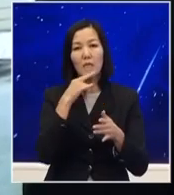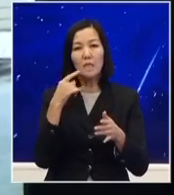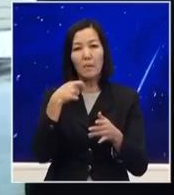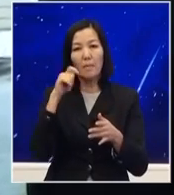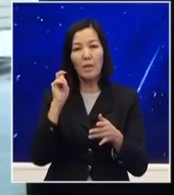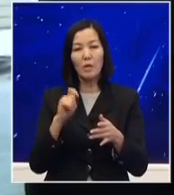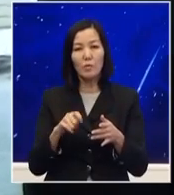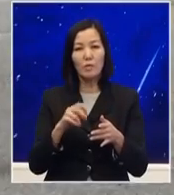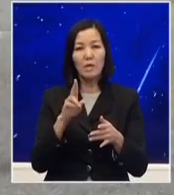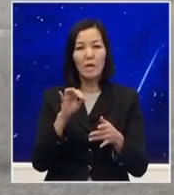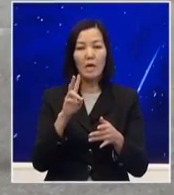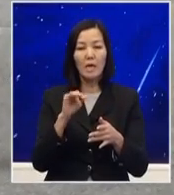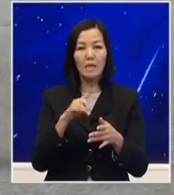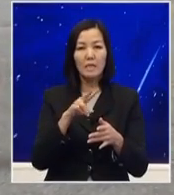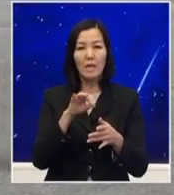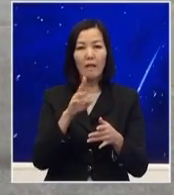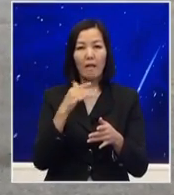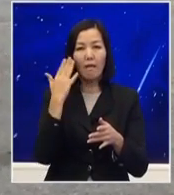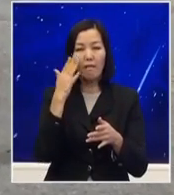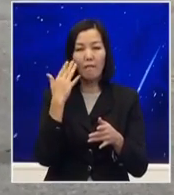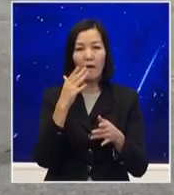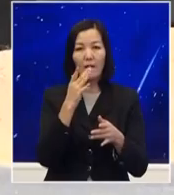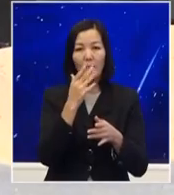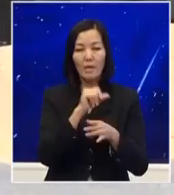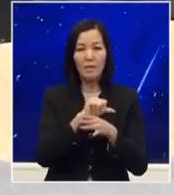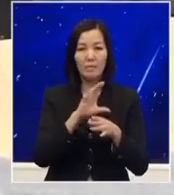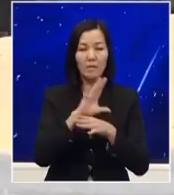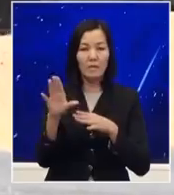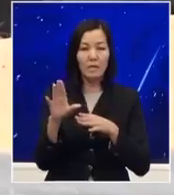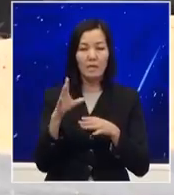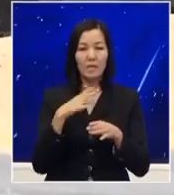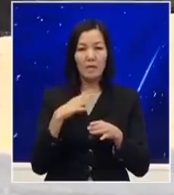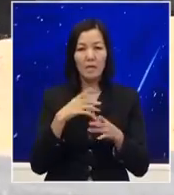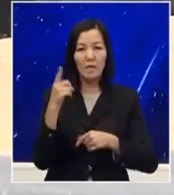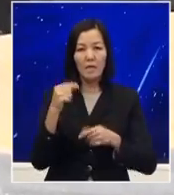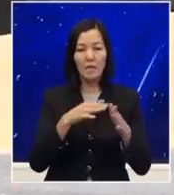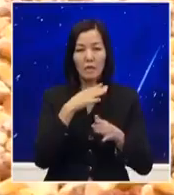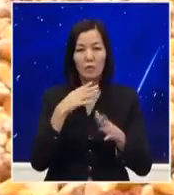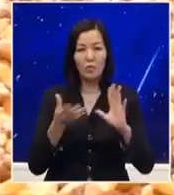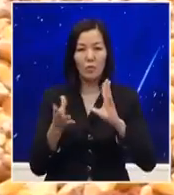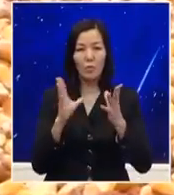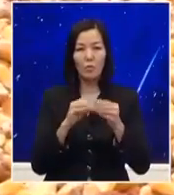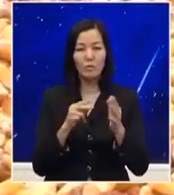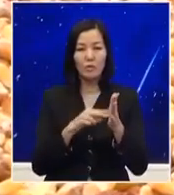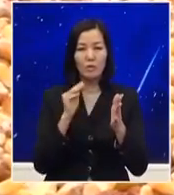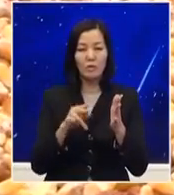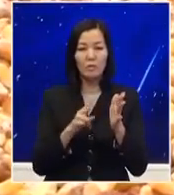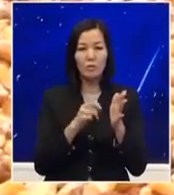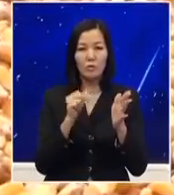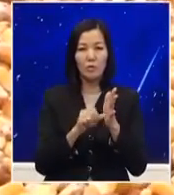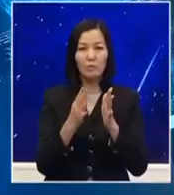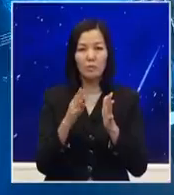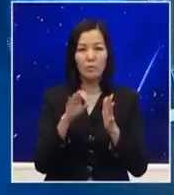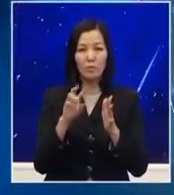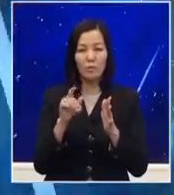Беларусь, Қырғыз және Литва мемлекеттеріне экспорттайды. 10 айда жөнелтілген ет, сүт, дәнді дақыл көлемі 7764